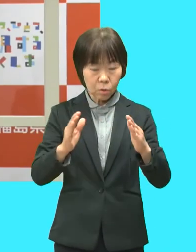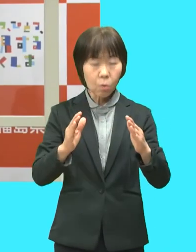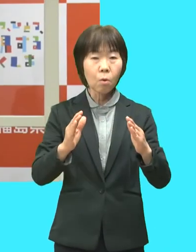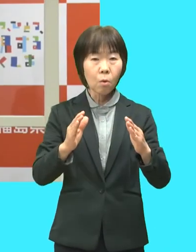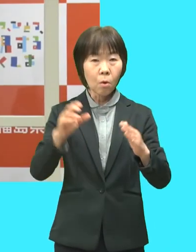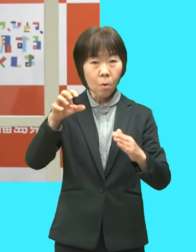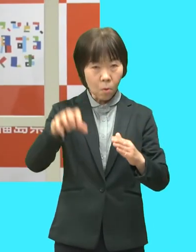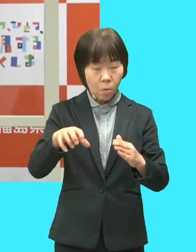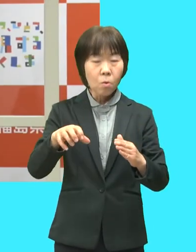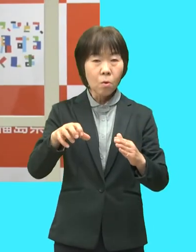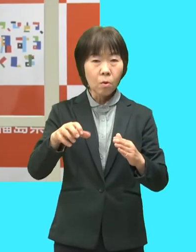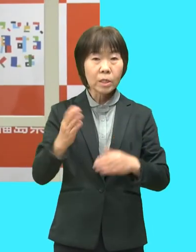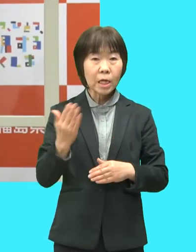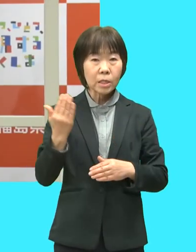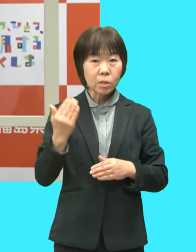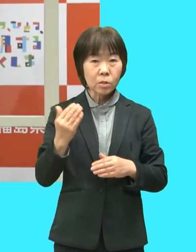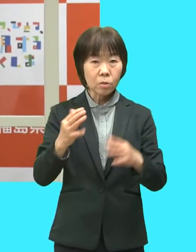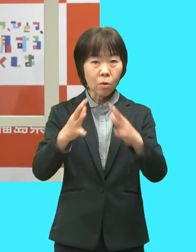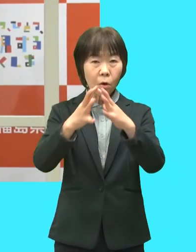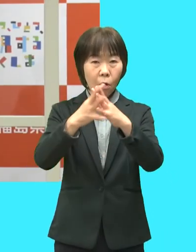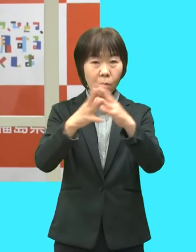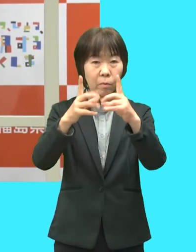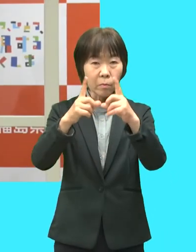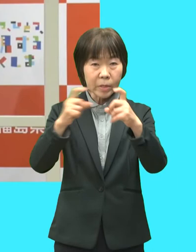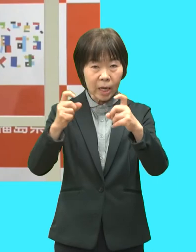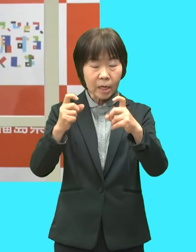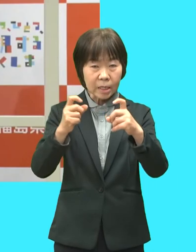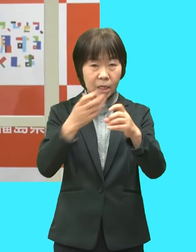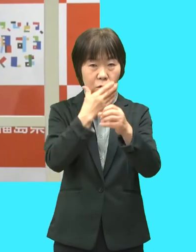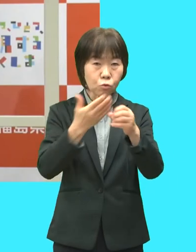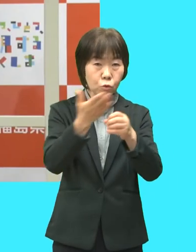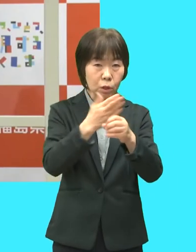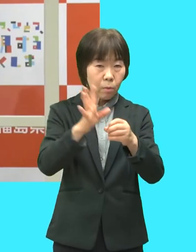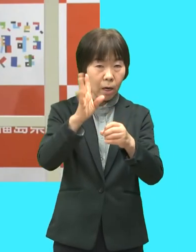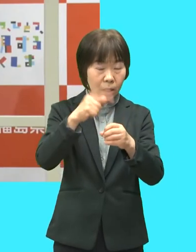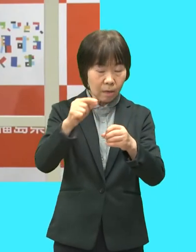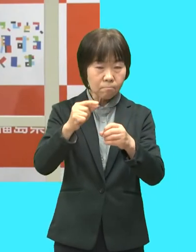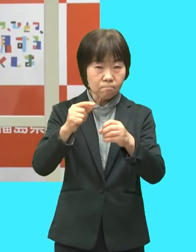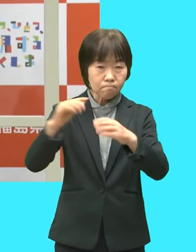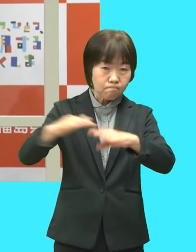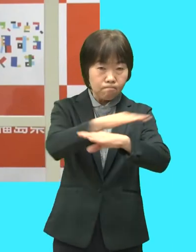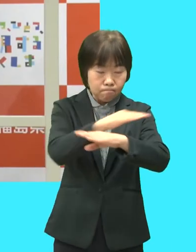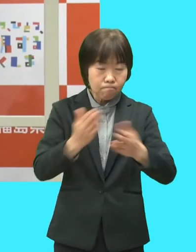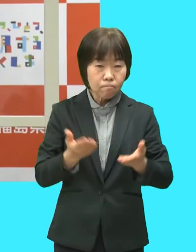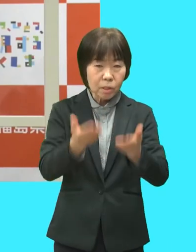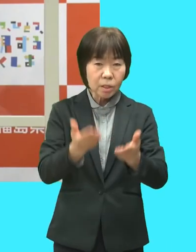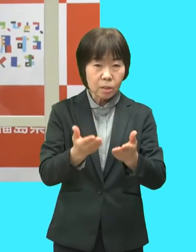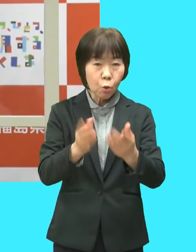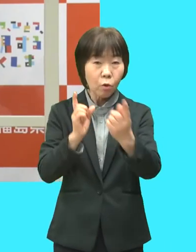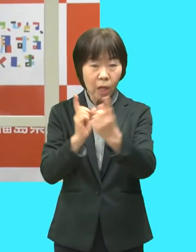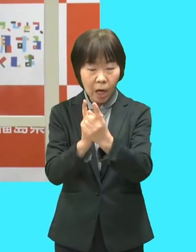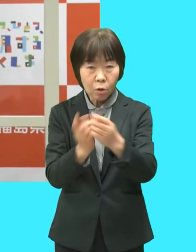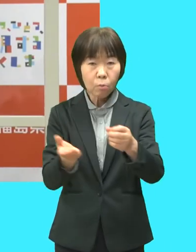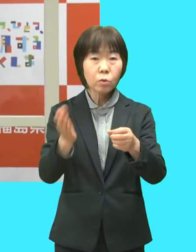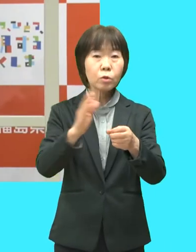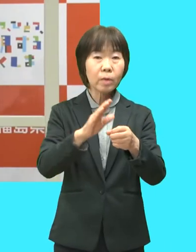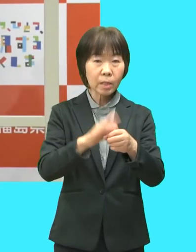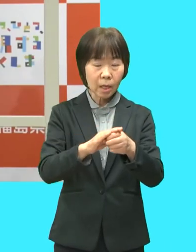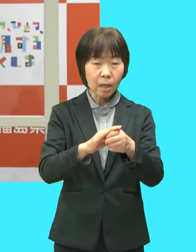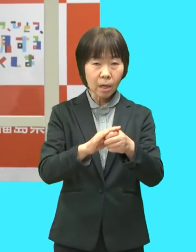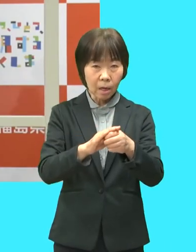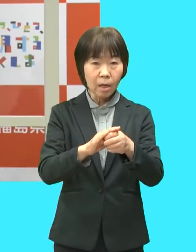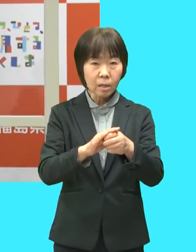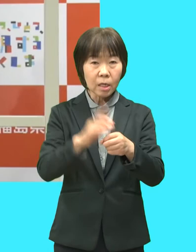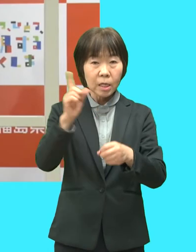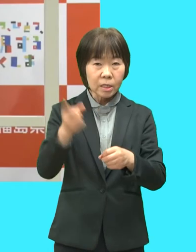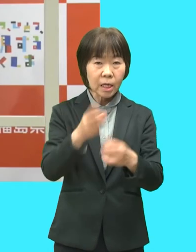ますが、先日の宮城県沖地震、先月の福島県沖地震、この対応も含めて改めてこういった